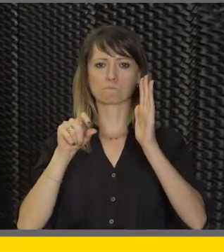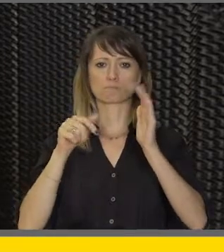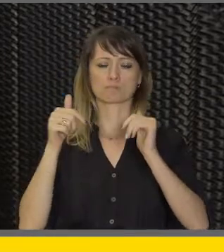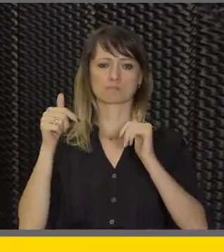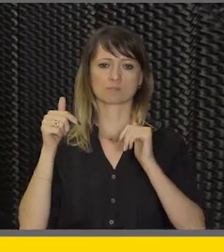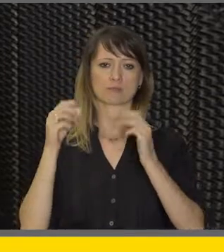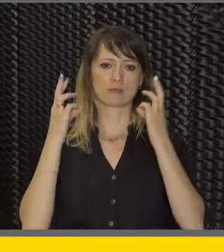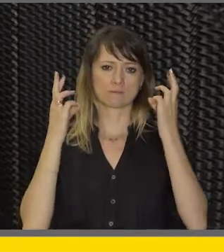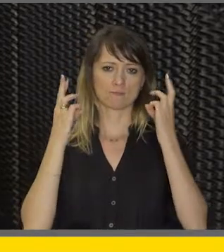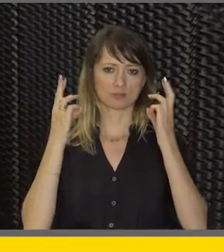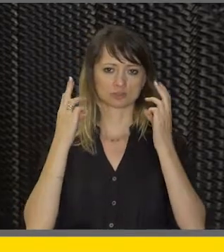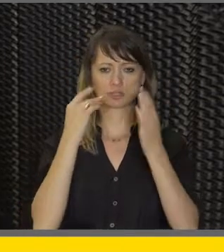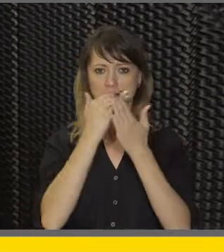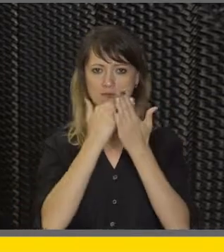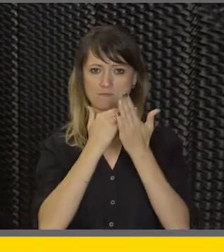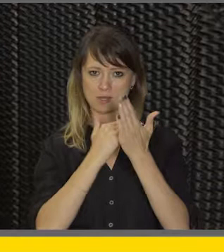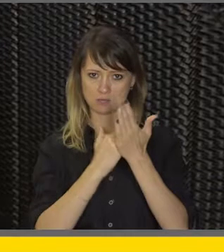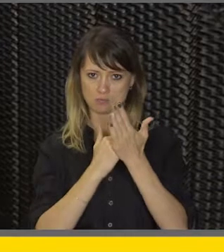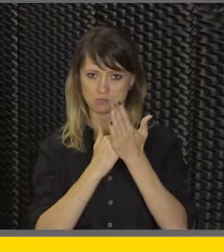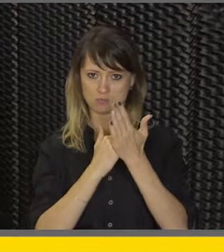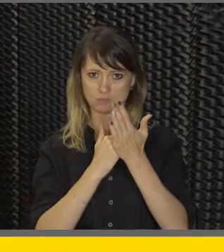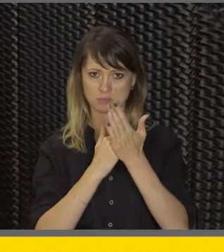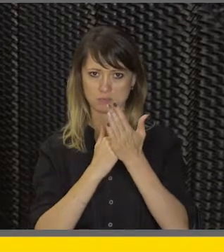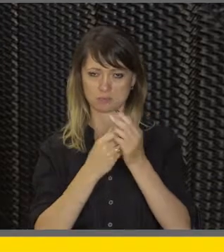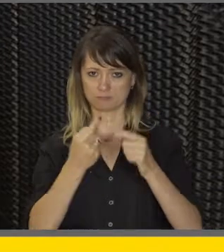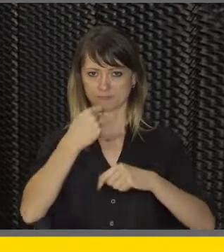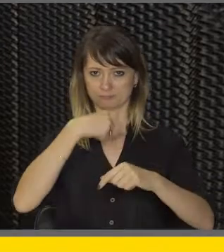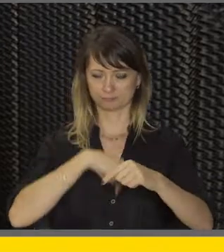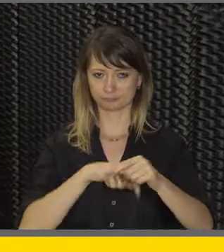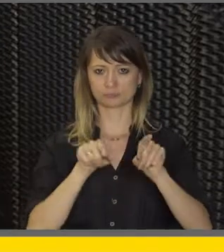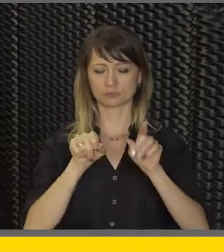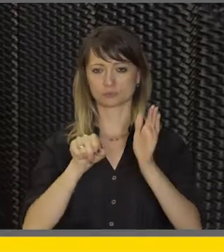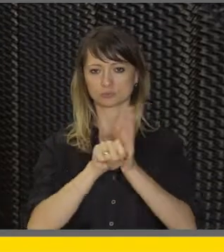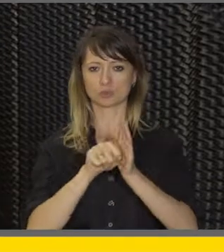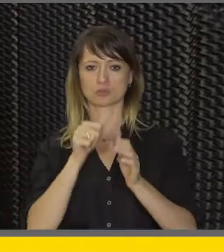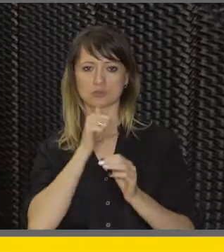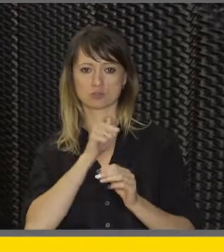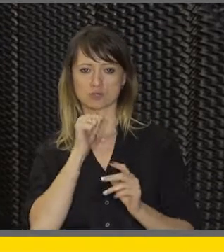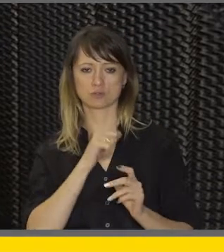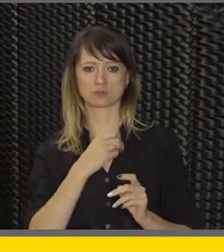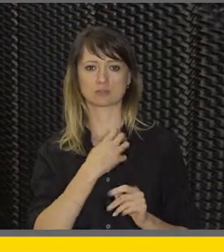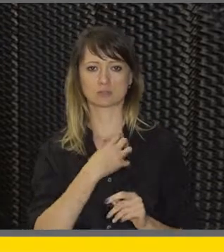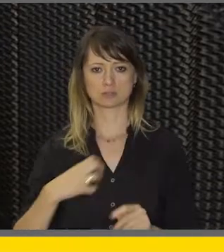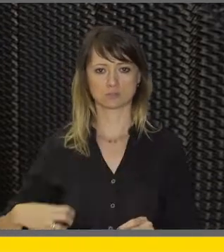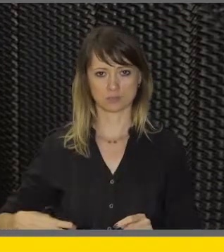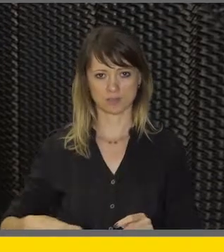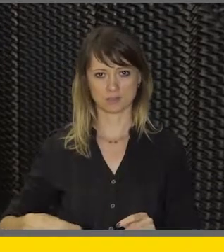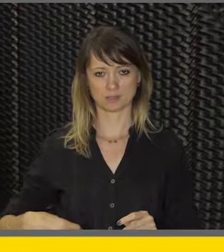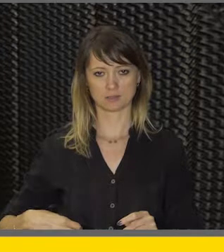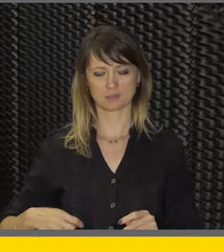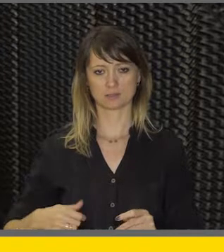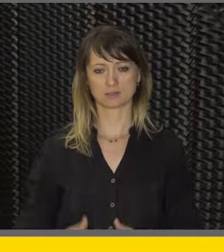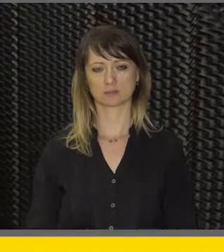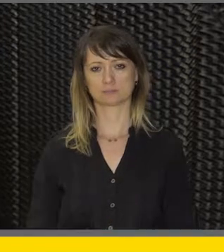istotne warunki przejścia do zielonej gospodarki. My odnajdujemy już pewne zapisy, informacje na ten temat w politykach Unii Europejskiej, a zwłaszcza w